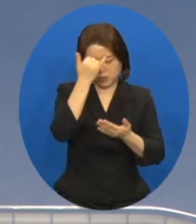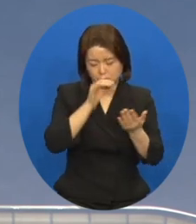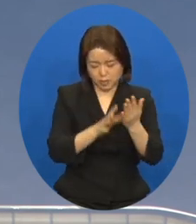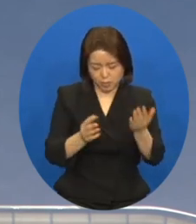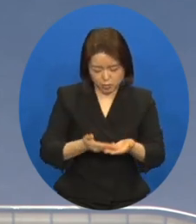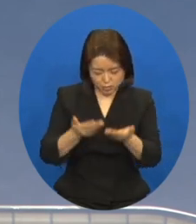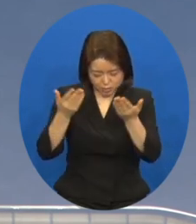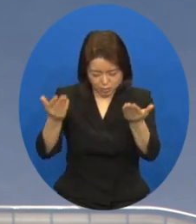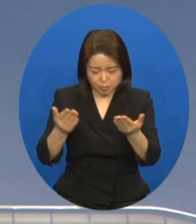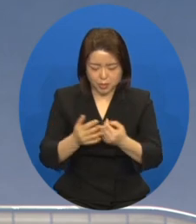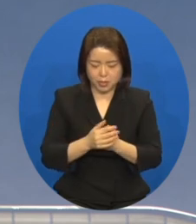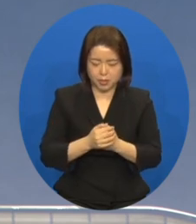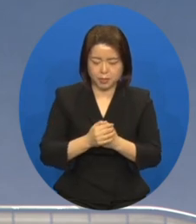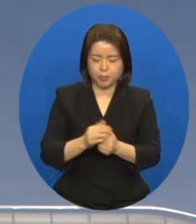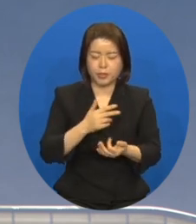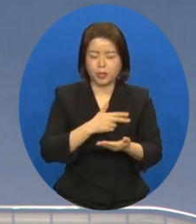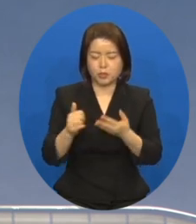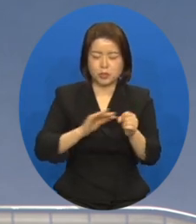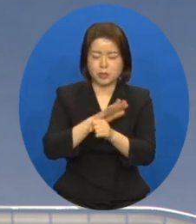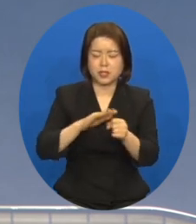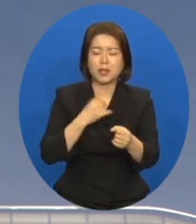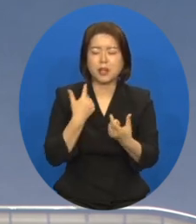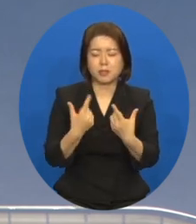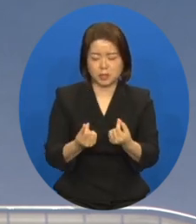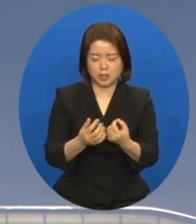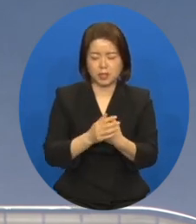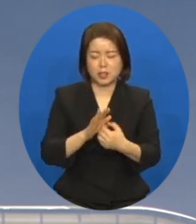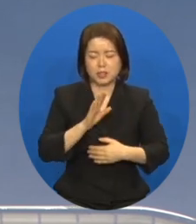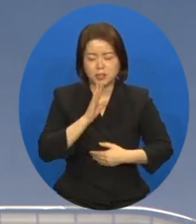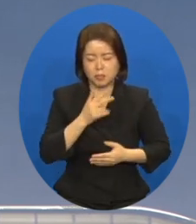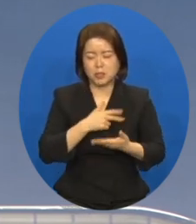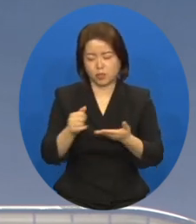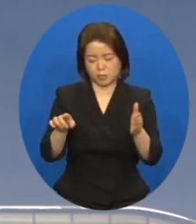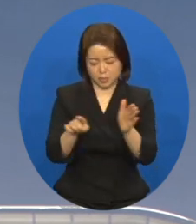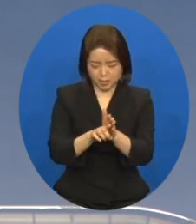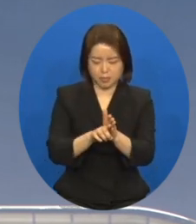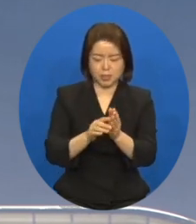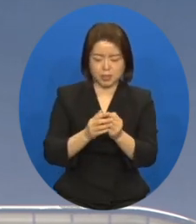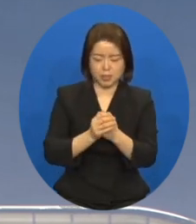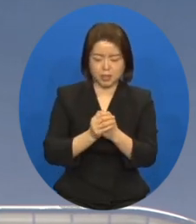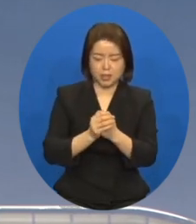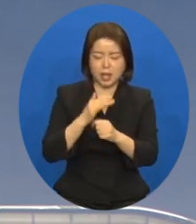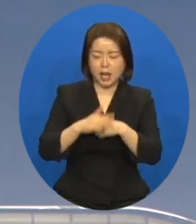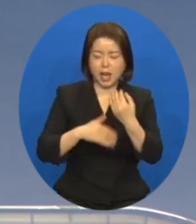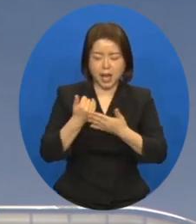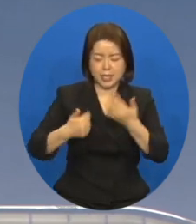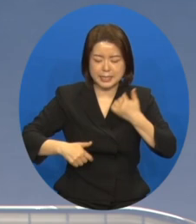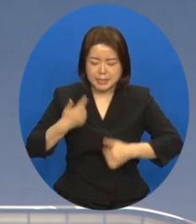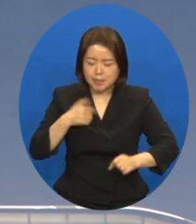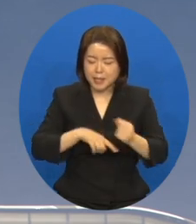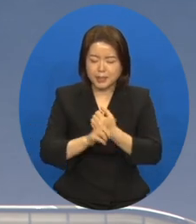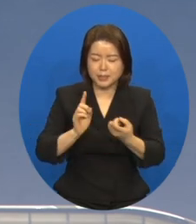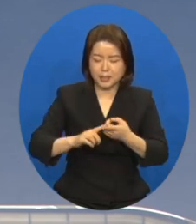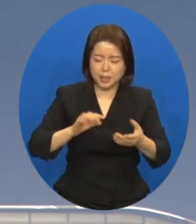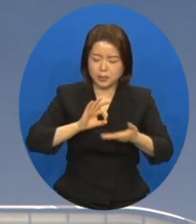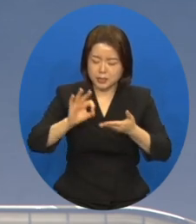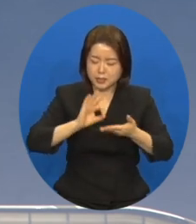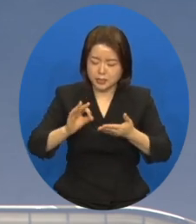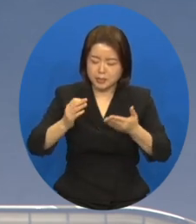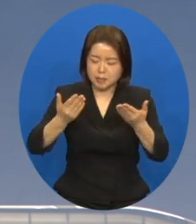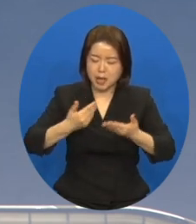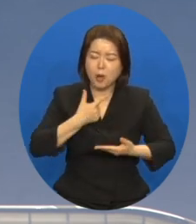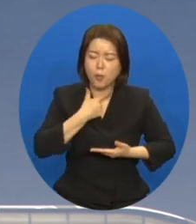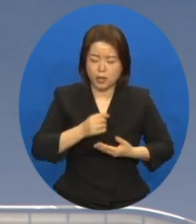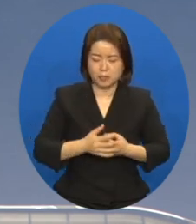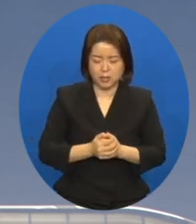구분해 드립니다. 주님을 사랑합니다. 정말 주님을 믿습니다. 하나님 기뻐하는 뜻대로 쓰임받고 살고